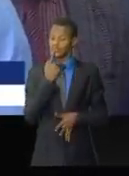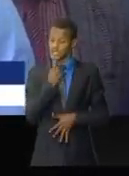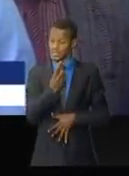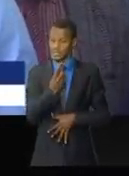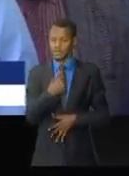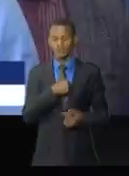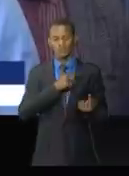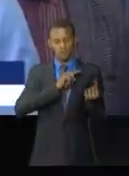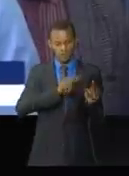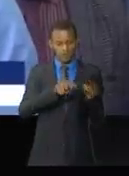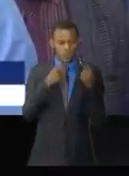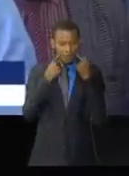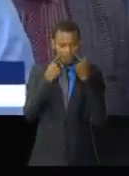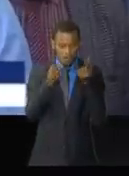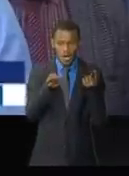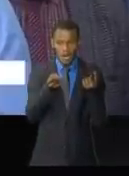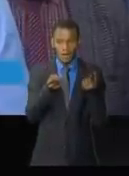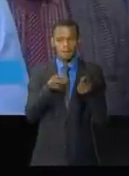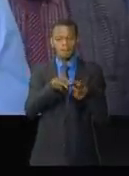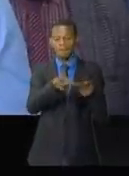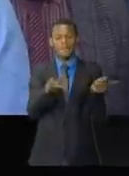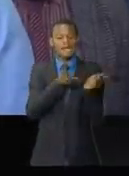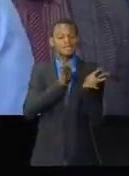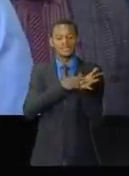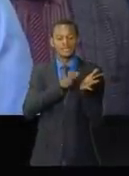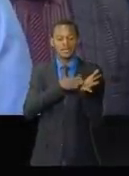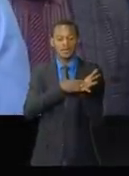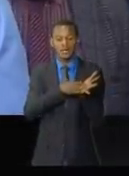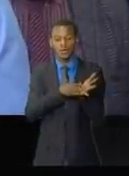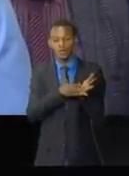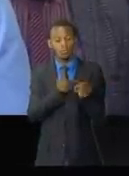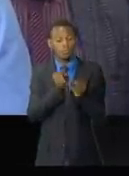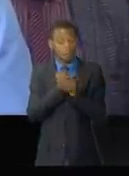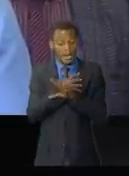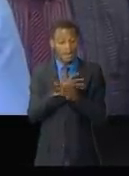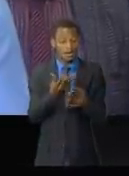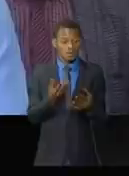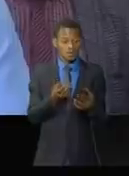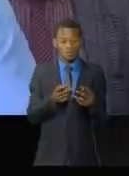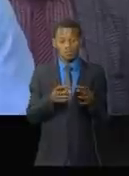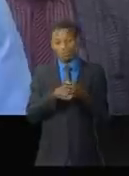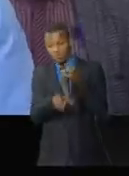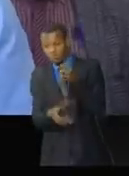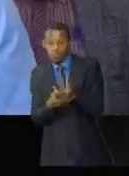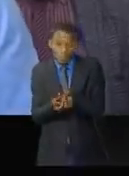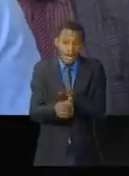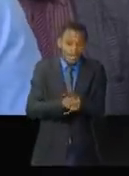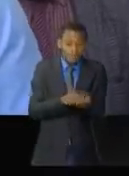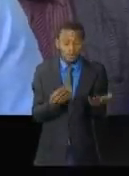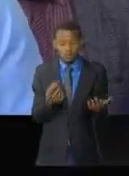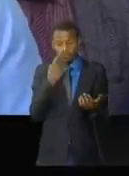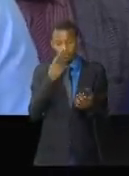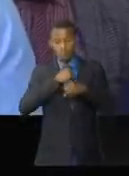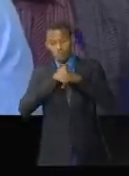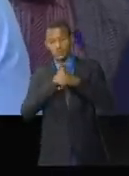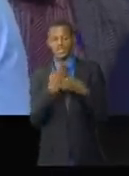un peu la réalité des écoles et comment nous pouvons absolument